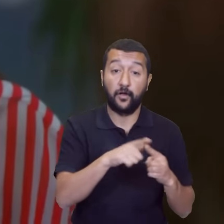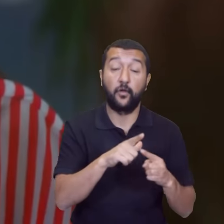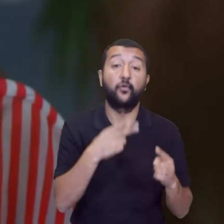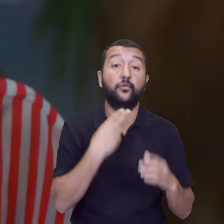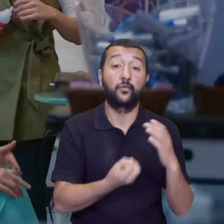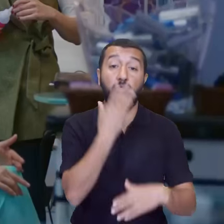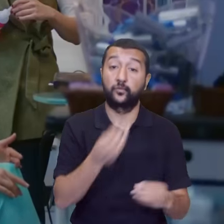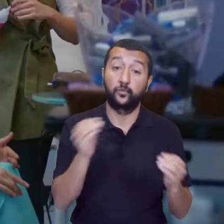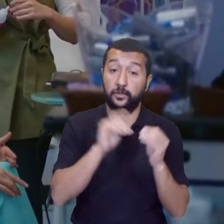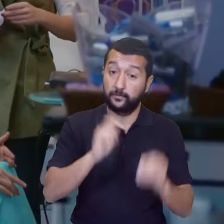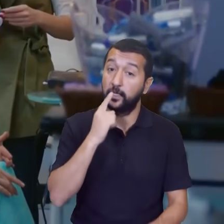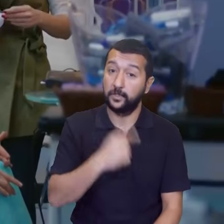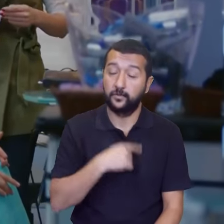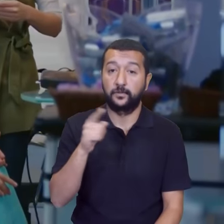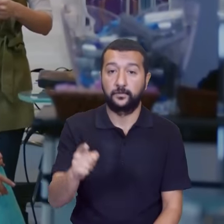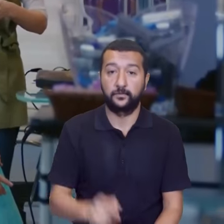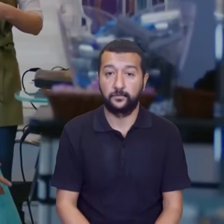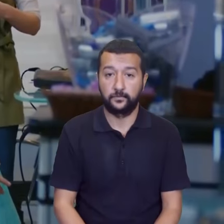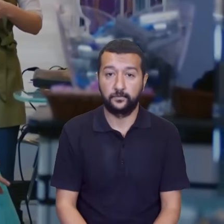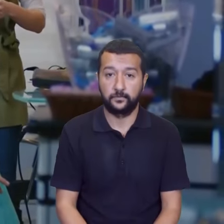kurarım bu merak dozuyla. Hadi söyle.